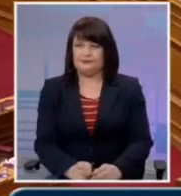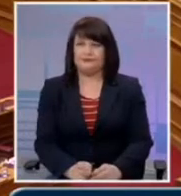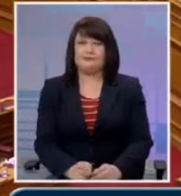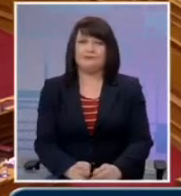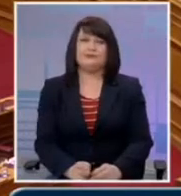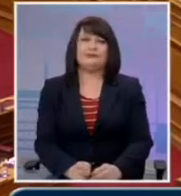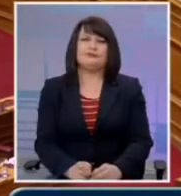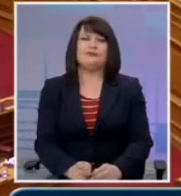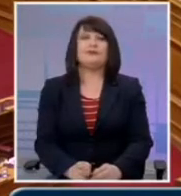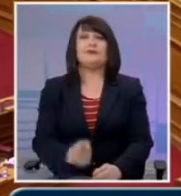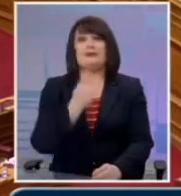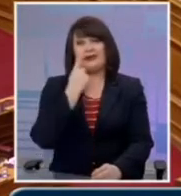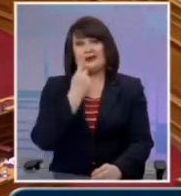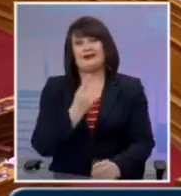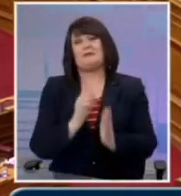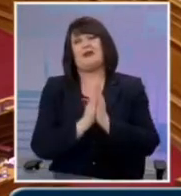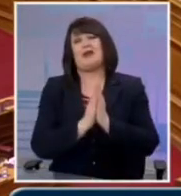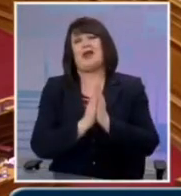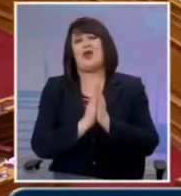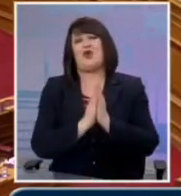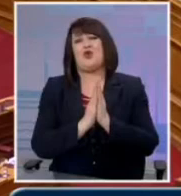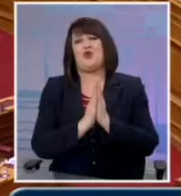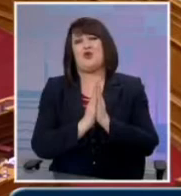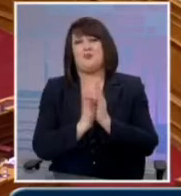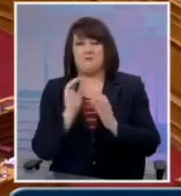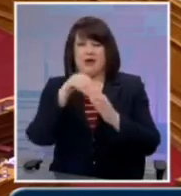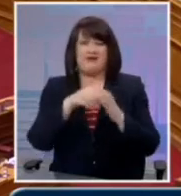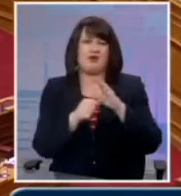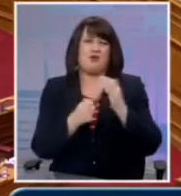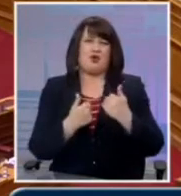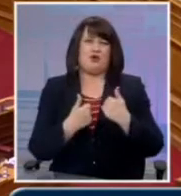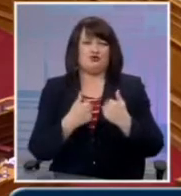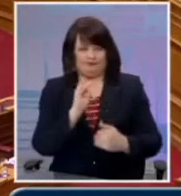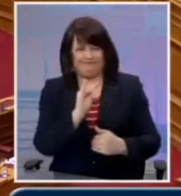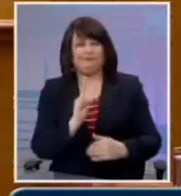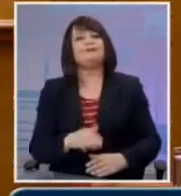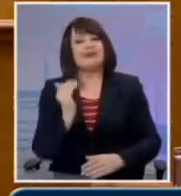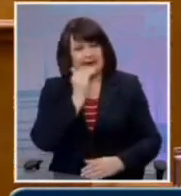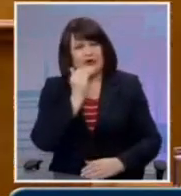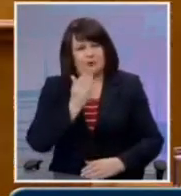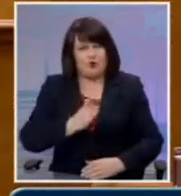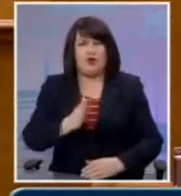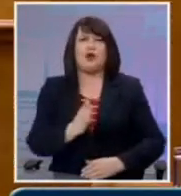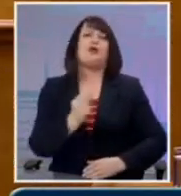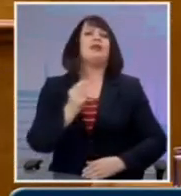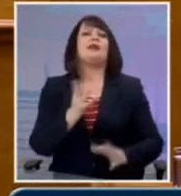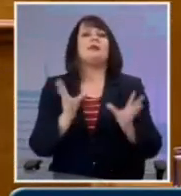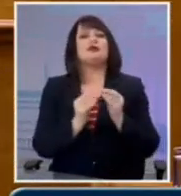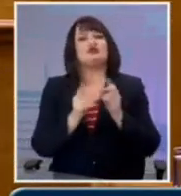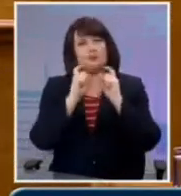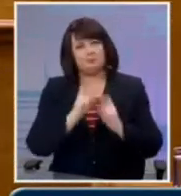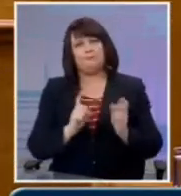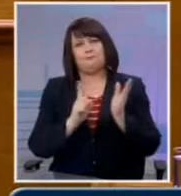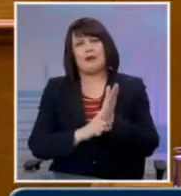Και διευκρινίζω εγώ, σας παρακαλώ πολύ, κύριε Υπουργέ. Λοιπόν, προχωρώ γρήγορα στο θέμα για το οποίο οφείλω να